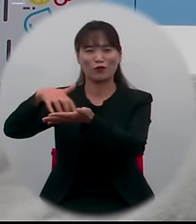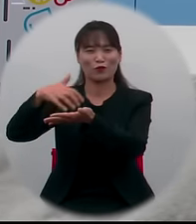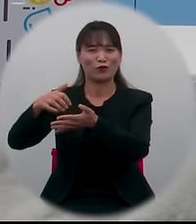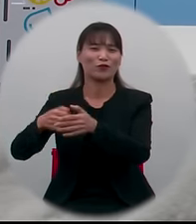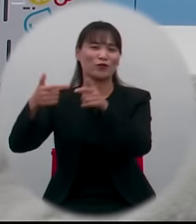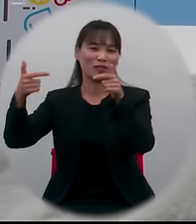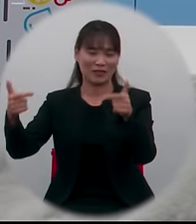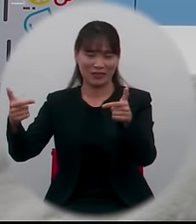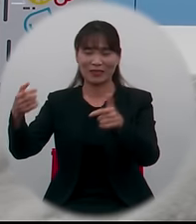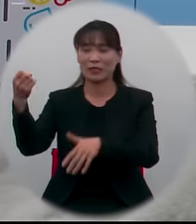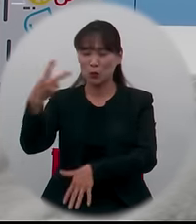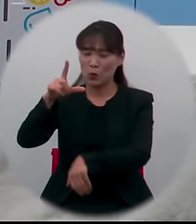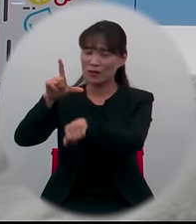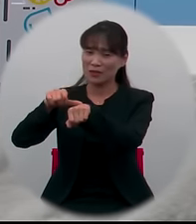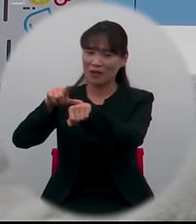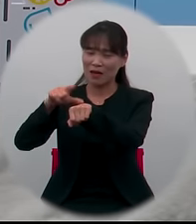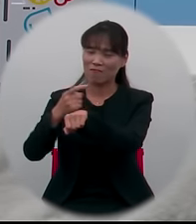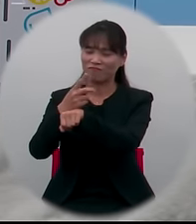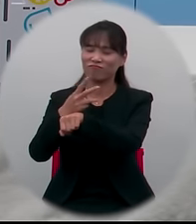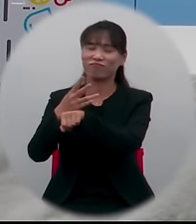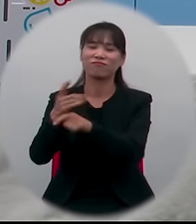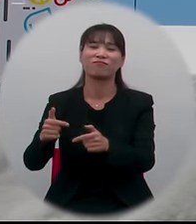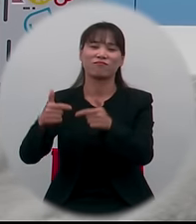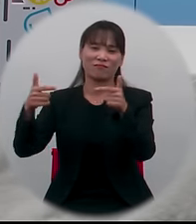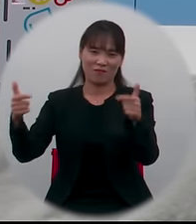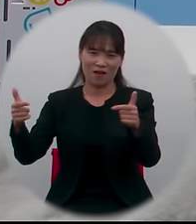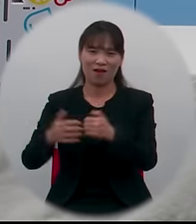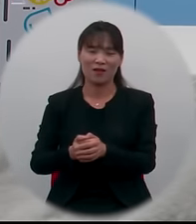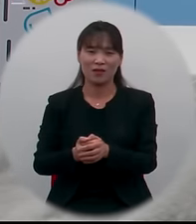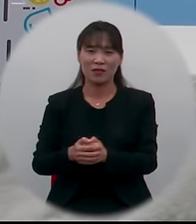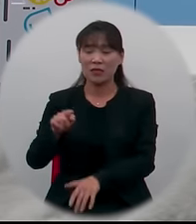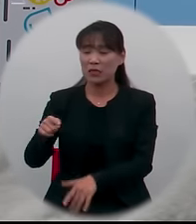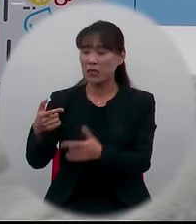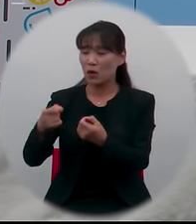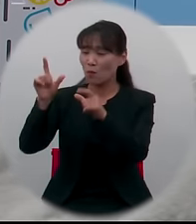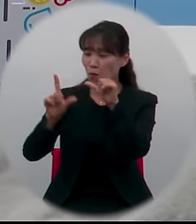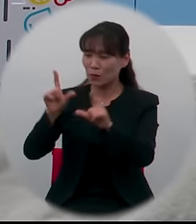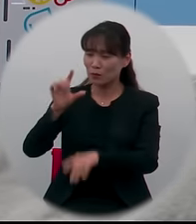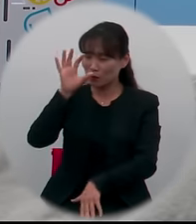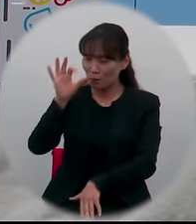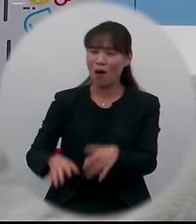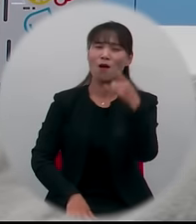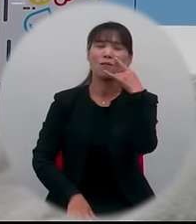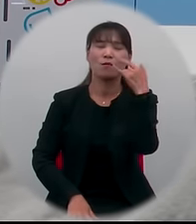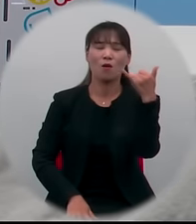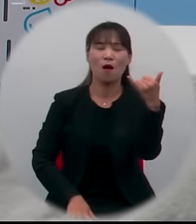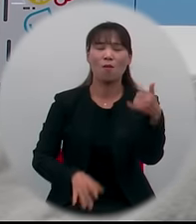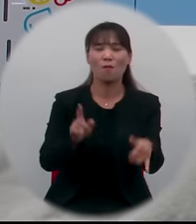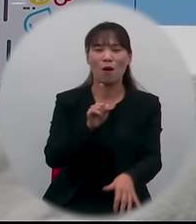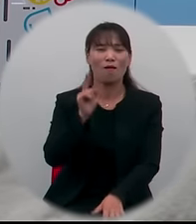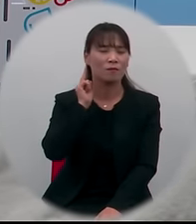구독 채널도 증가하게 되죠 더불어서 사용 시간도 늘어나게 됩니다 이런모습 을 보는